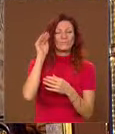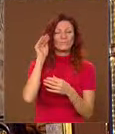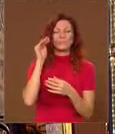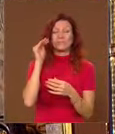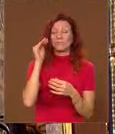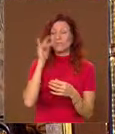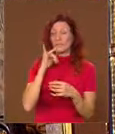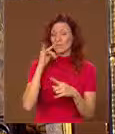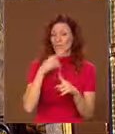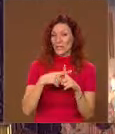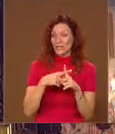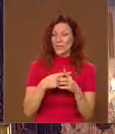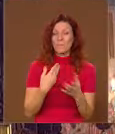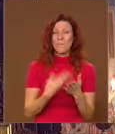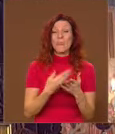Според Свети Йоан Златоуст,